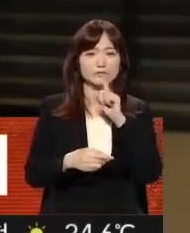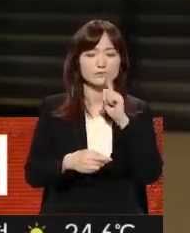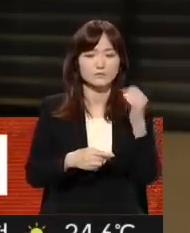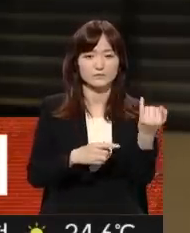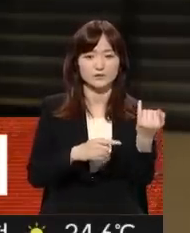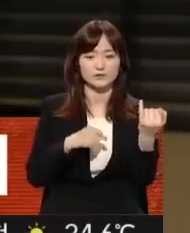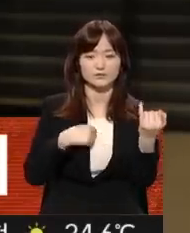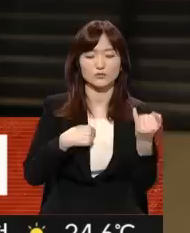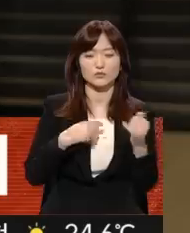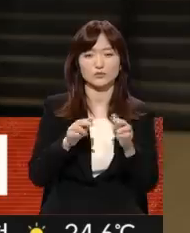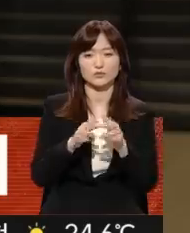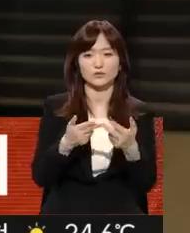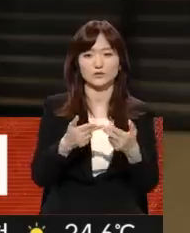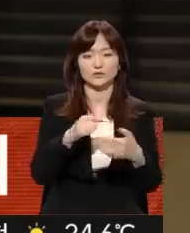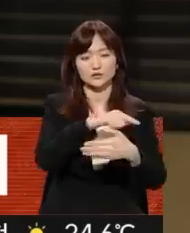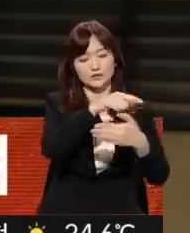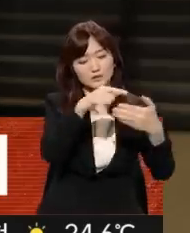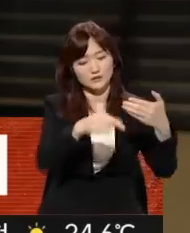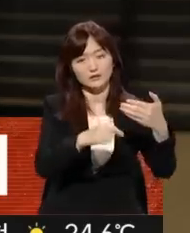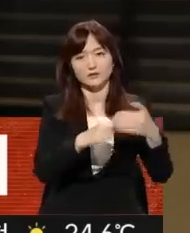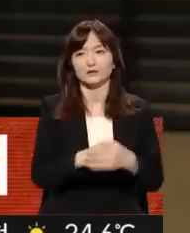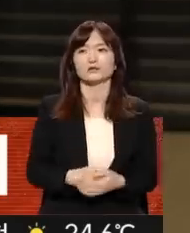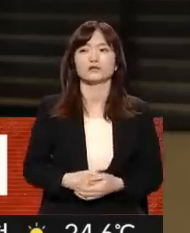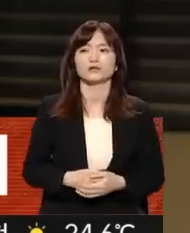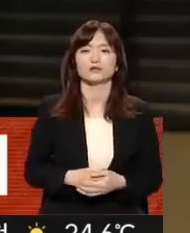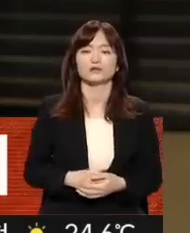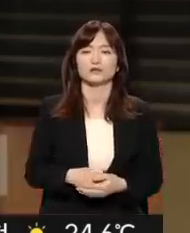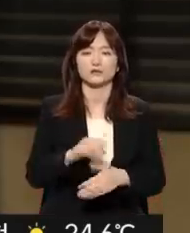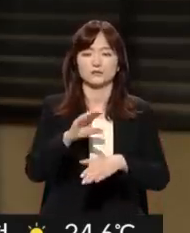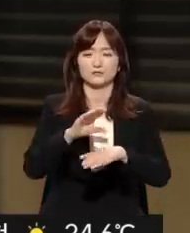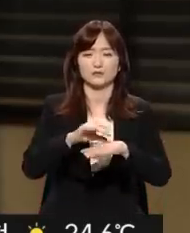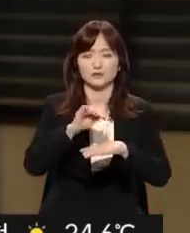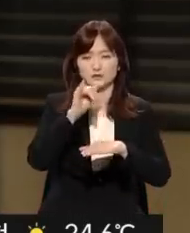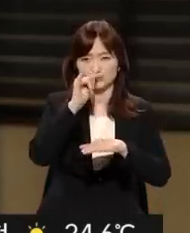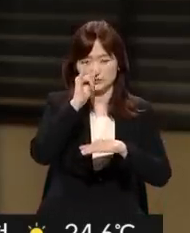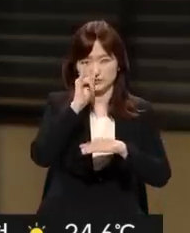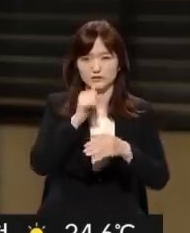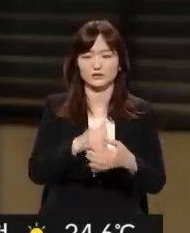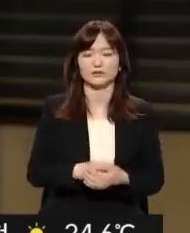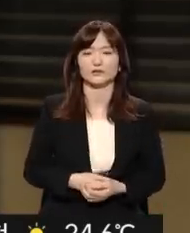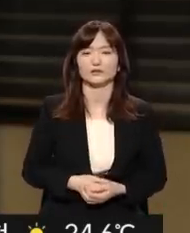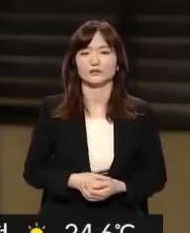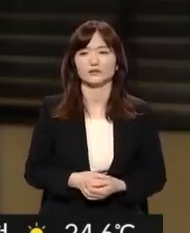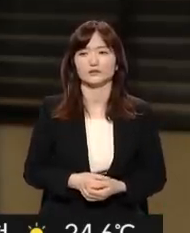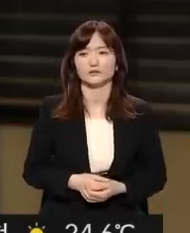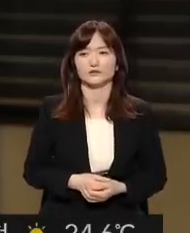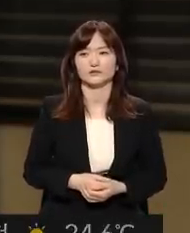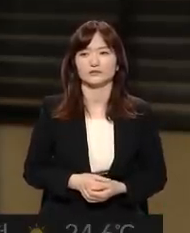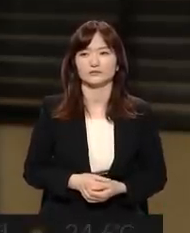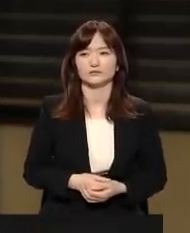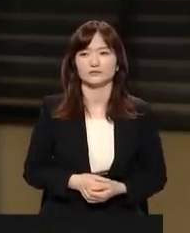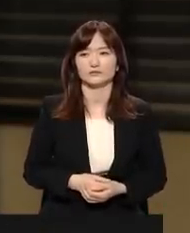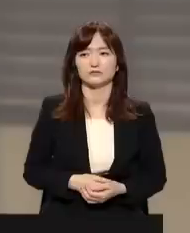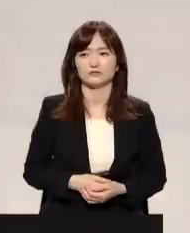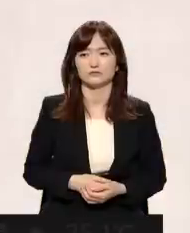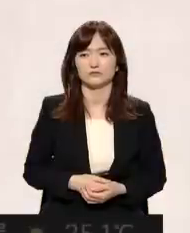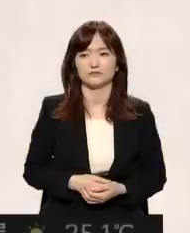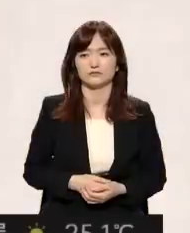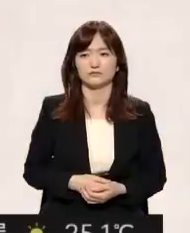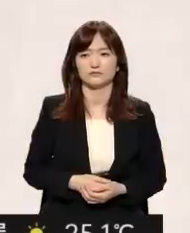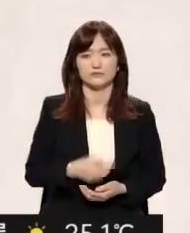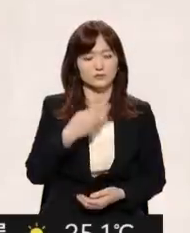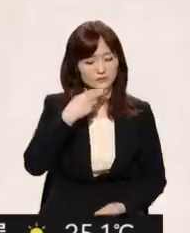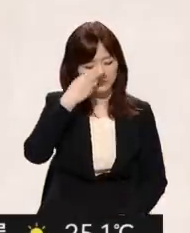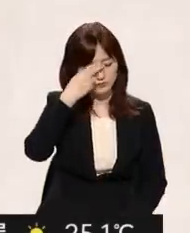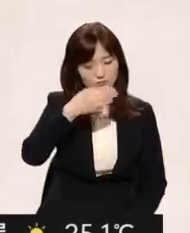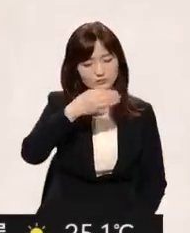스케줄 따르면 당시가 사실 방송이 계속 있었기 때문에 생방송이 있었기 때문에 그중에 이제 술을 마시는 건 좀 불가능한